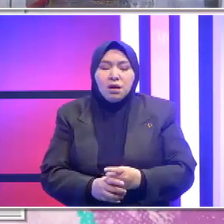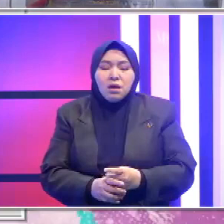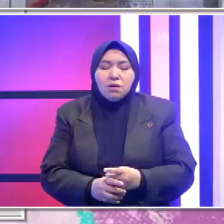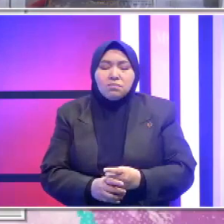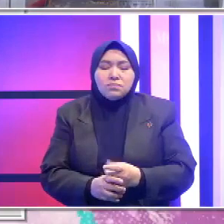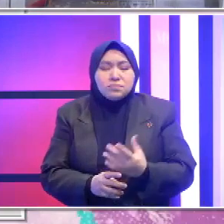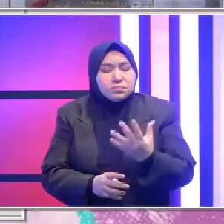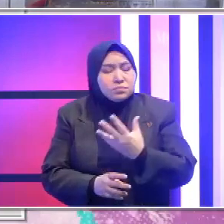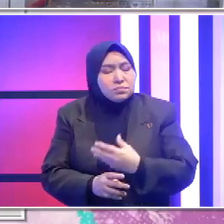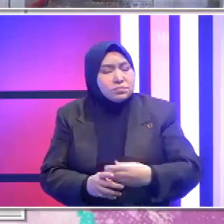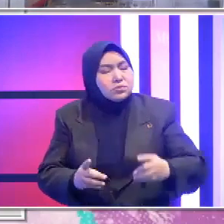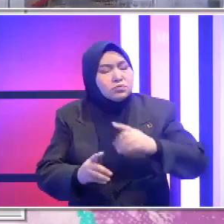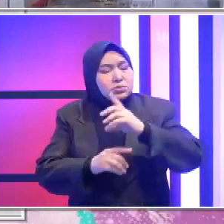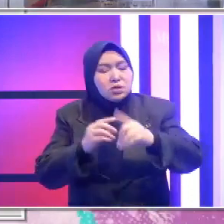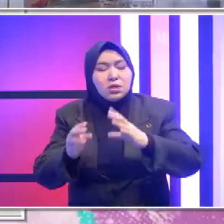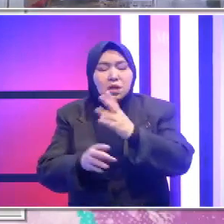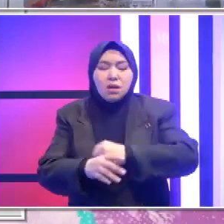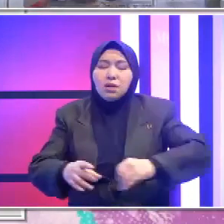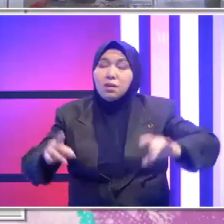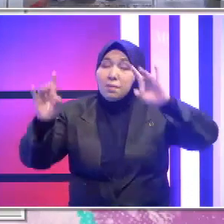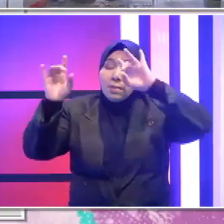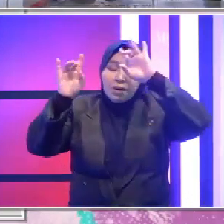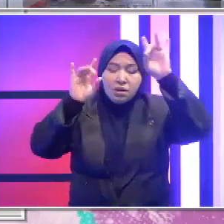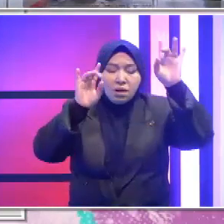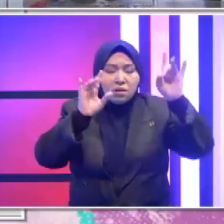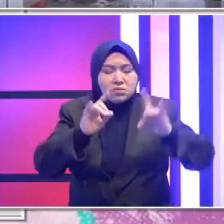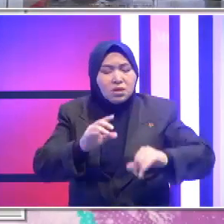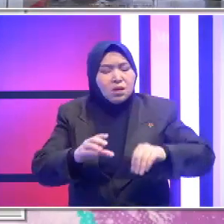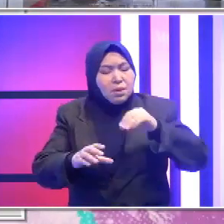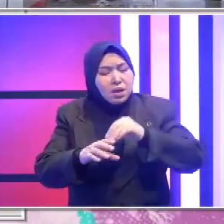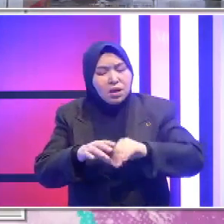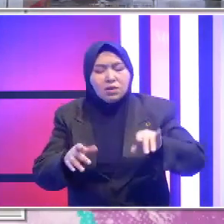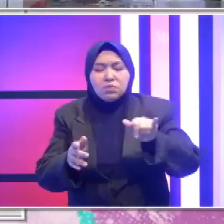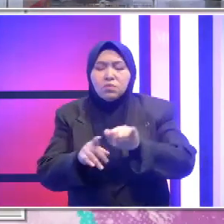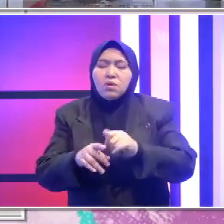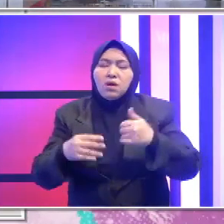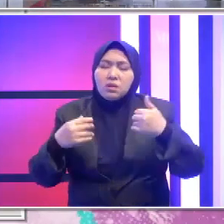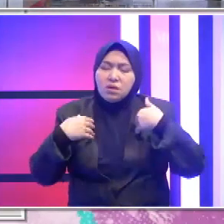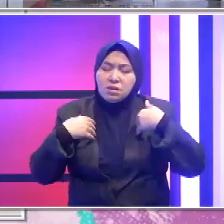I wanna air download